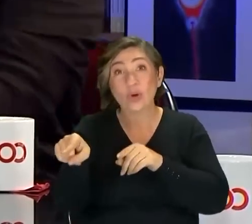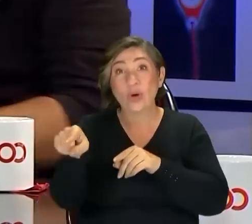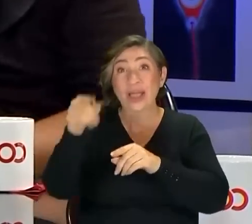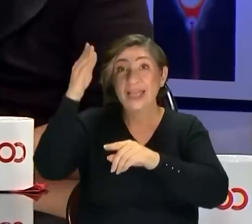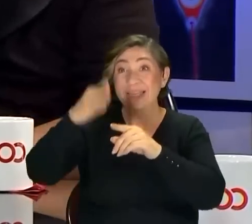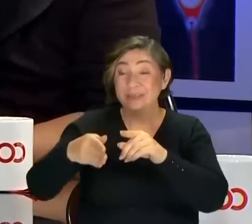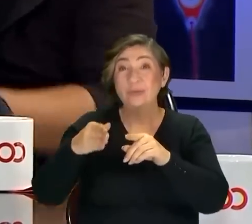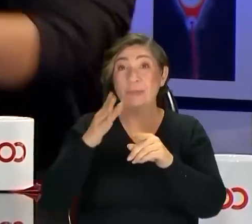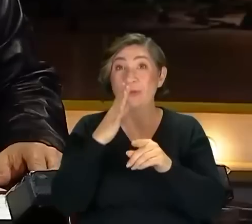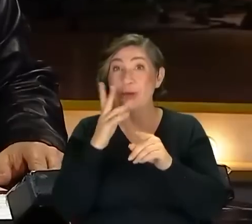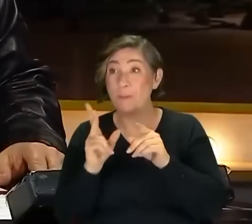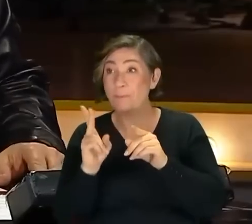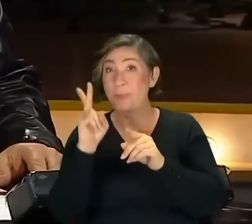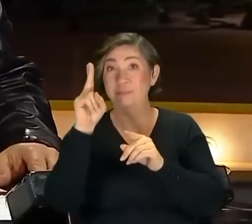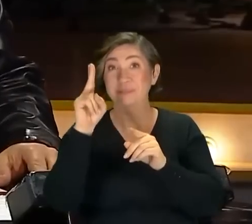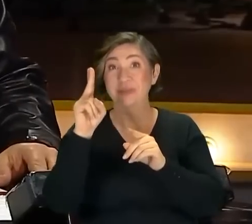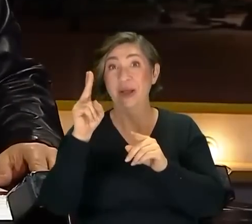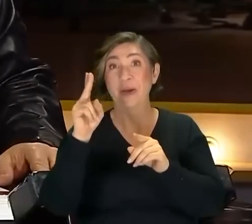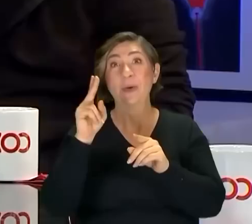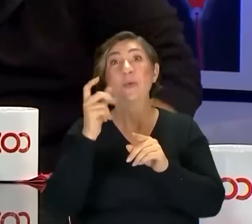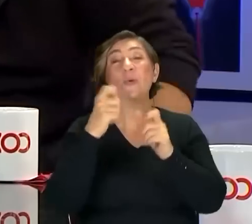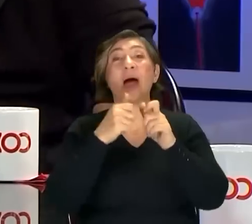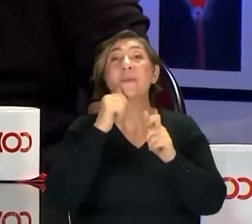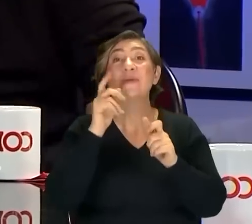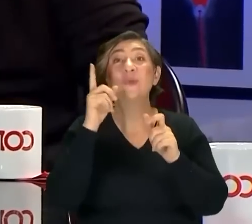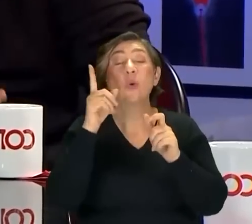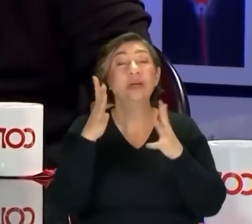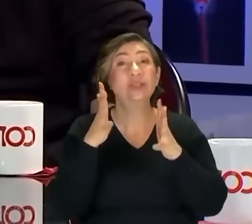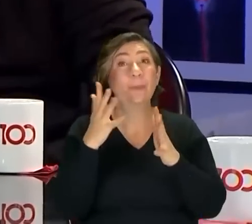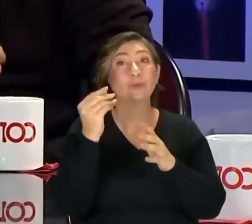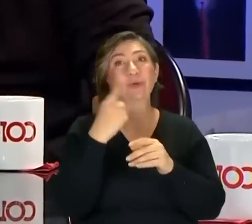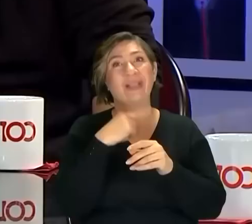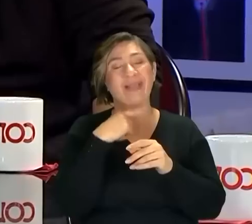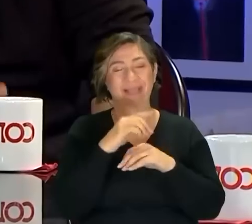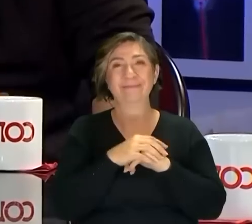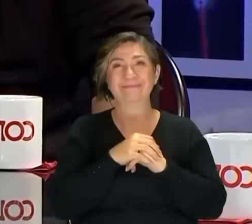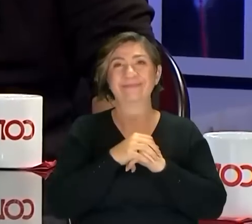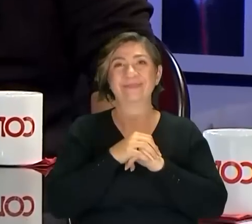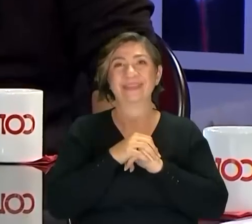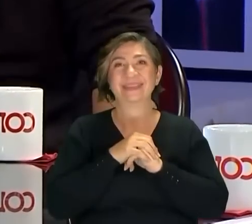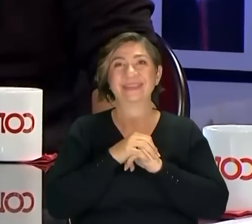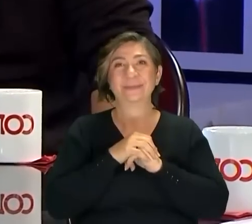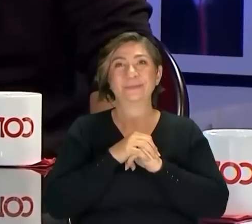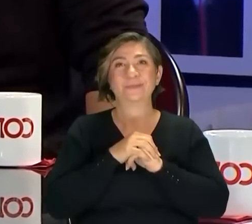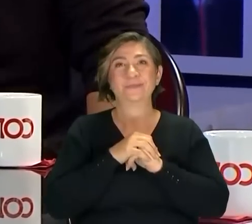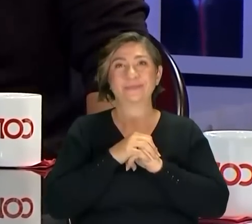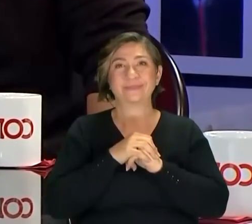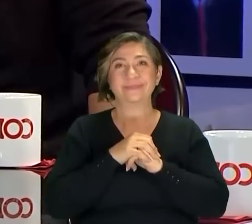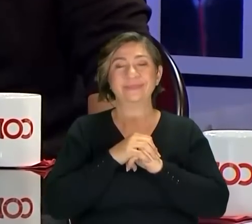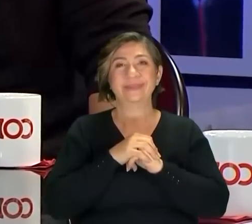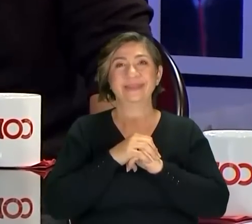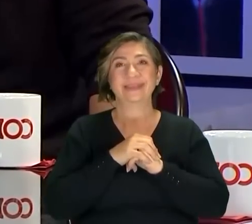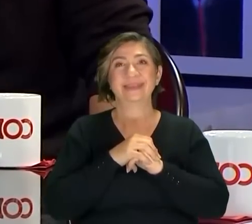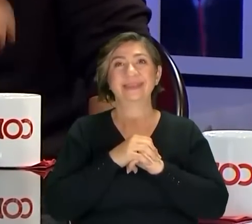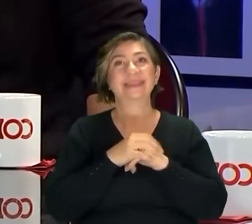bölümünü kesmişler. Crop da biliyorlar. Ben öyle Uğur abinin fotoğrafı. Çok acayip de o. O furya da çok tatlıydı gerçekten. Evet.